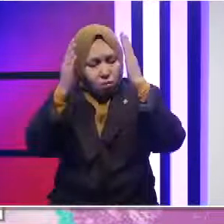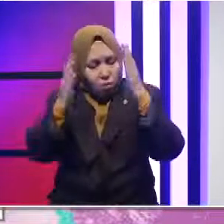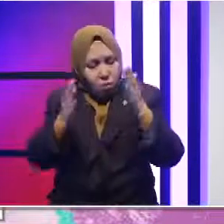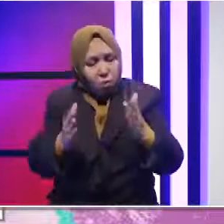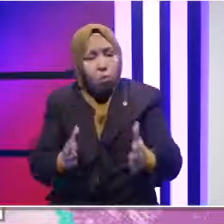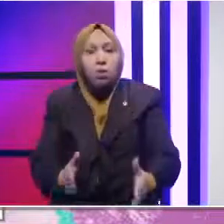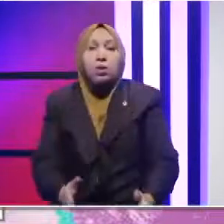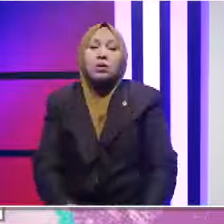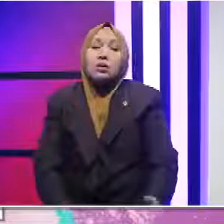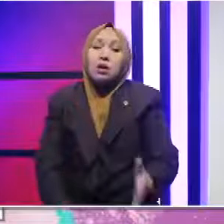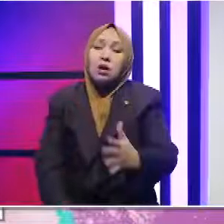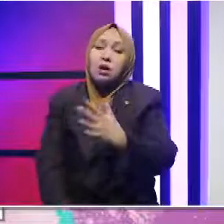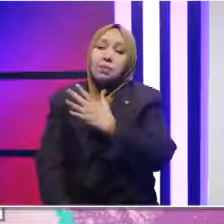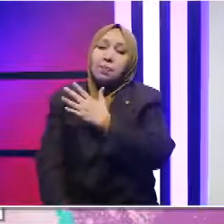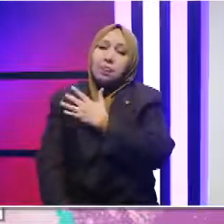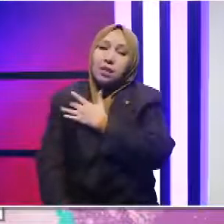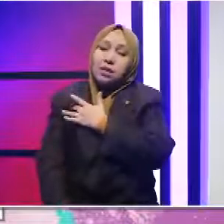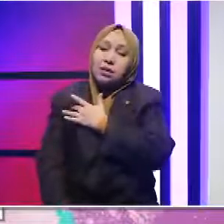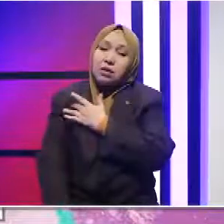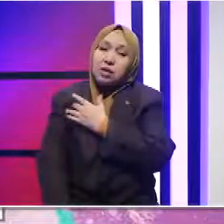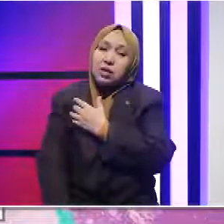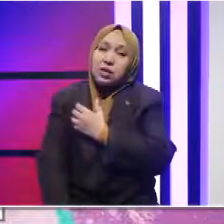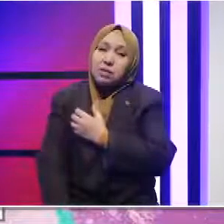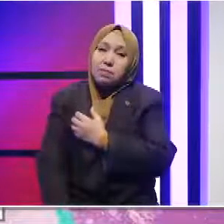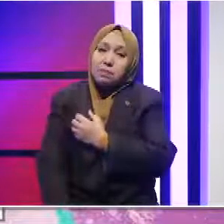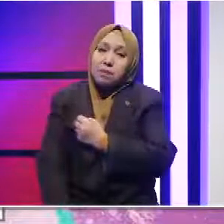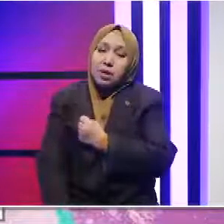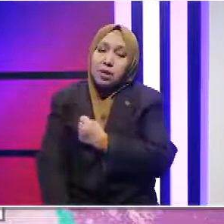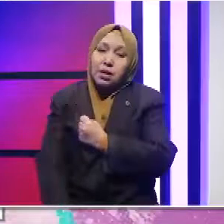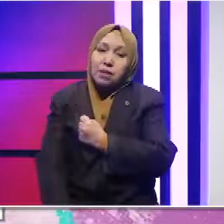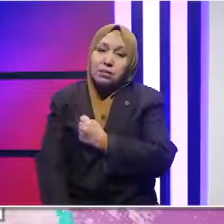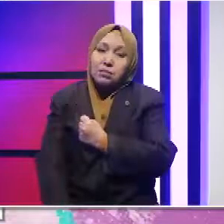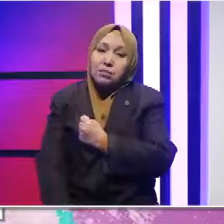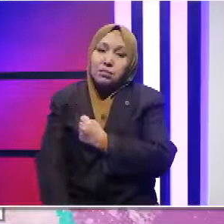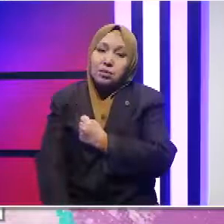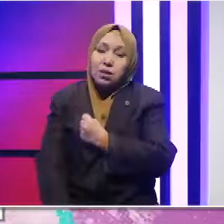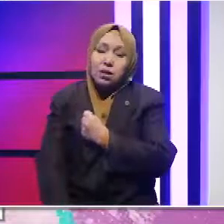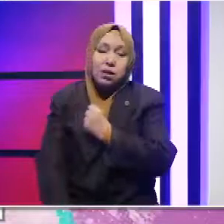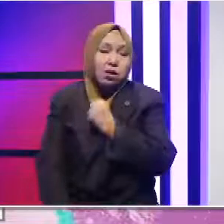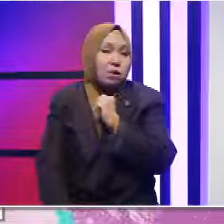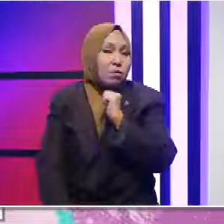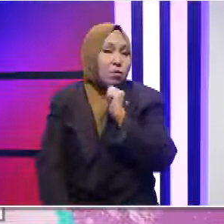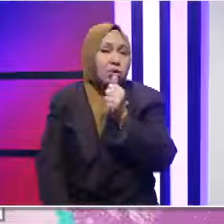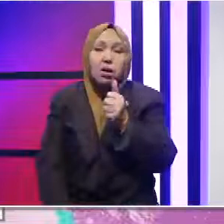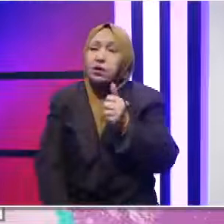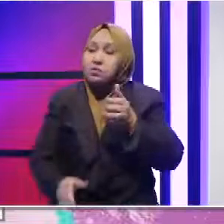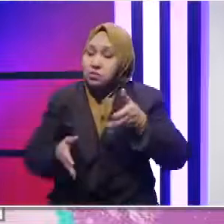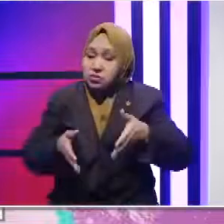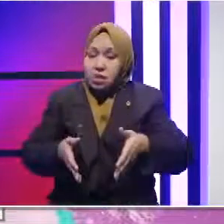صراط الذين أنعمت عليهم